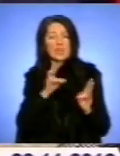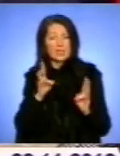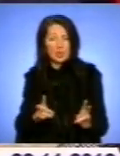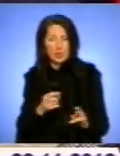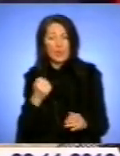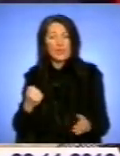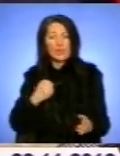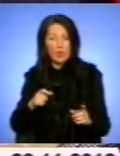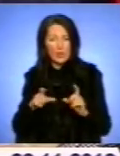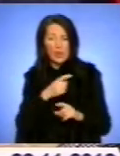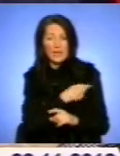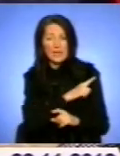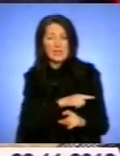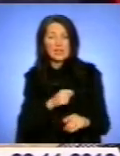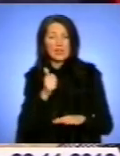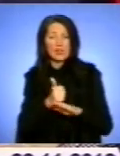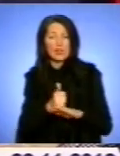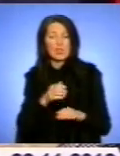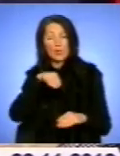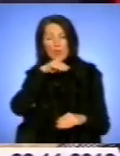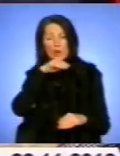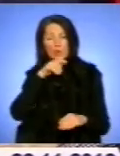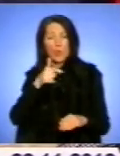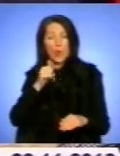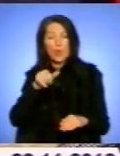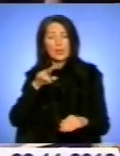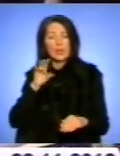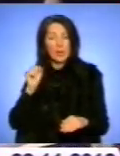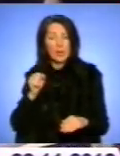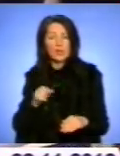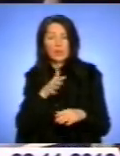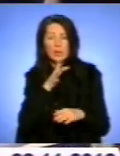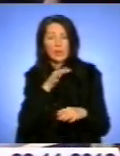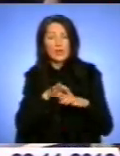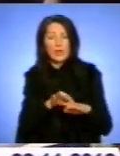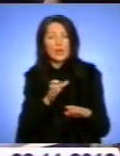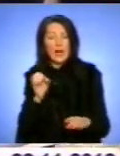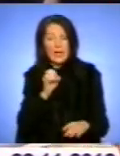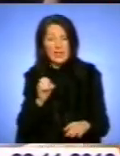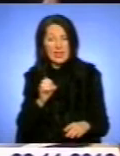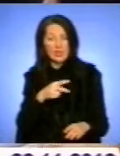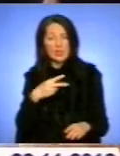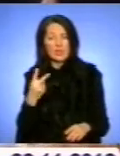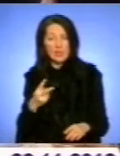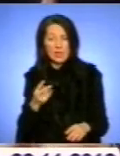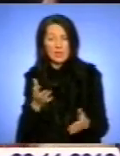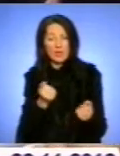наук професором Арсеном Гудимою. Під час проведення Євро-2012 Арсен Арсенович брав активну участь у медичному